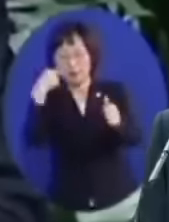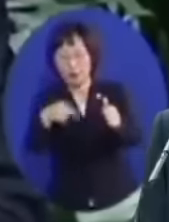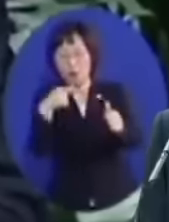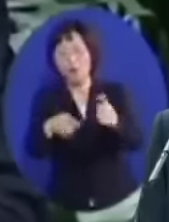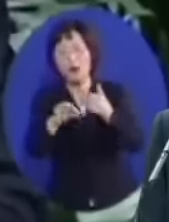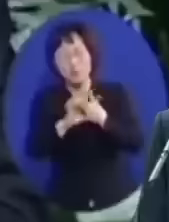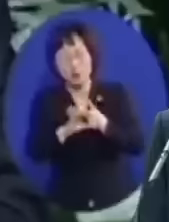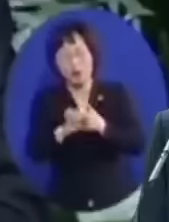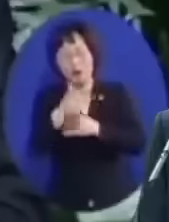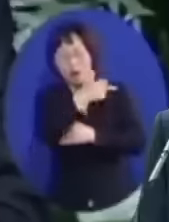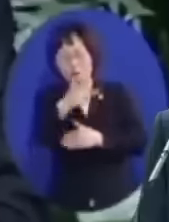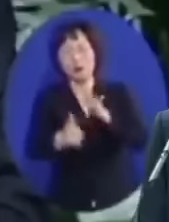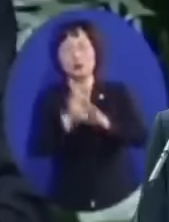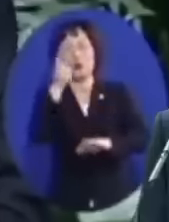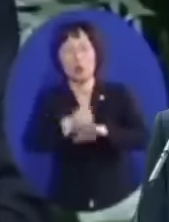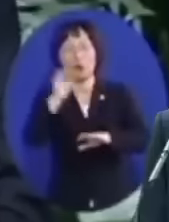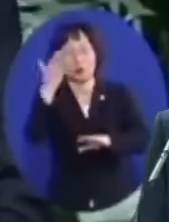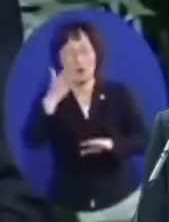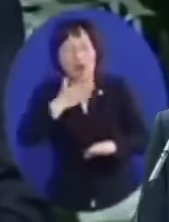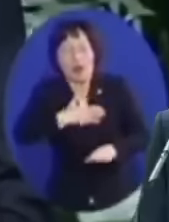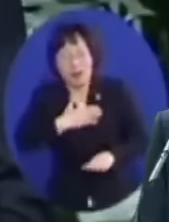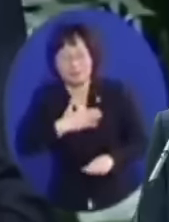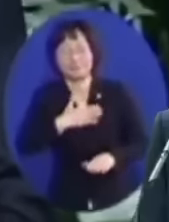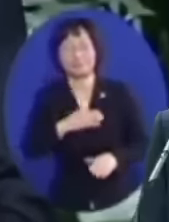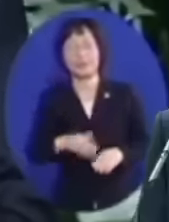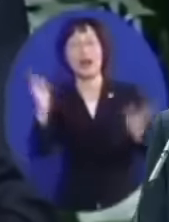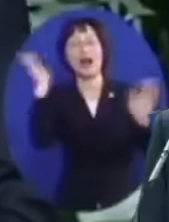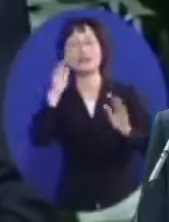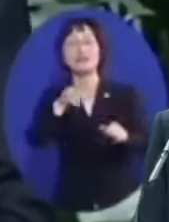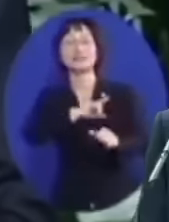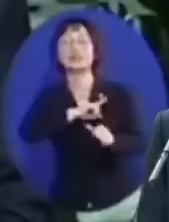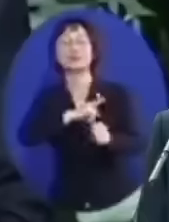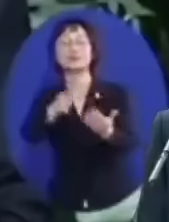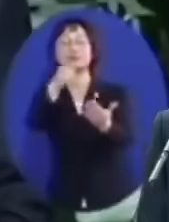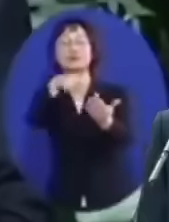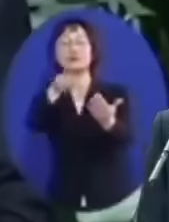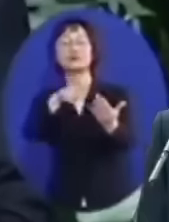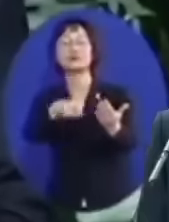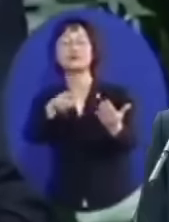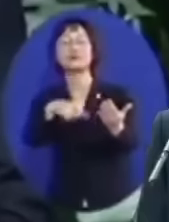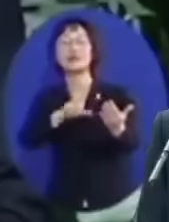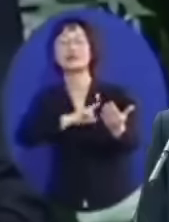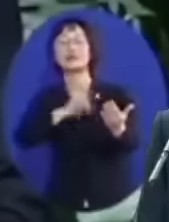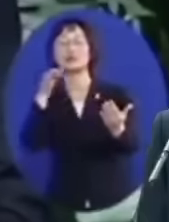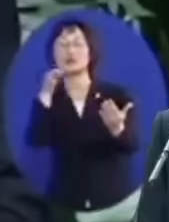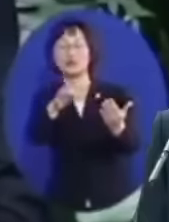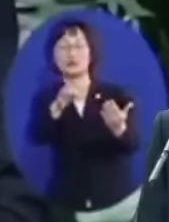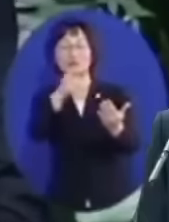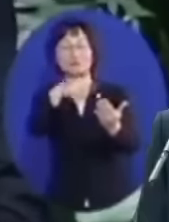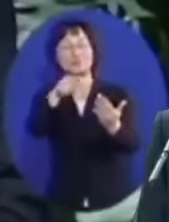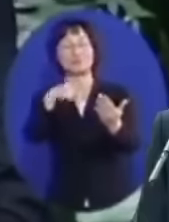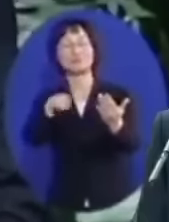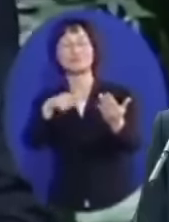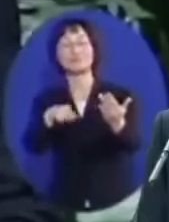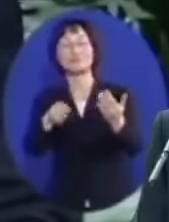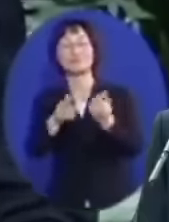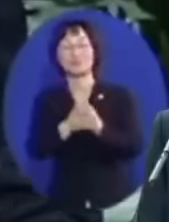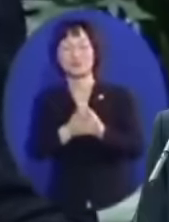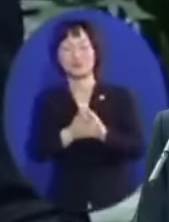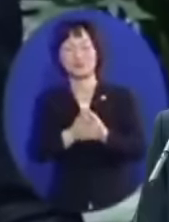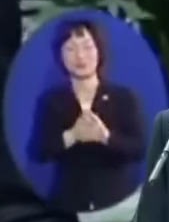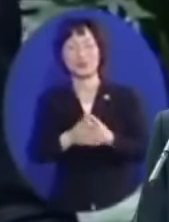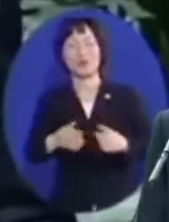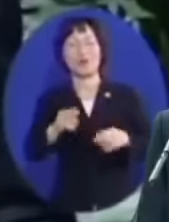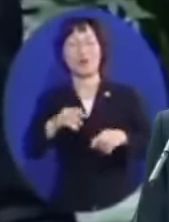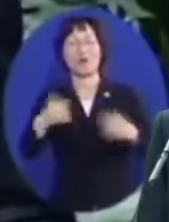것입니다 하고 그 담임 선생님이 그 애들 이름을 불렀습니다. 10명의 애들 이름을. 그래 10명의 애들 이름이 어깨를